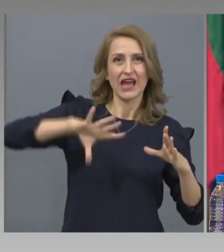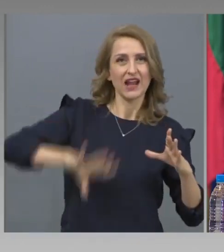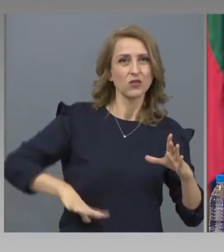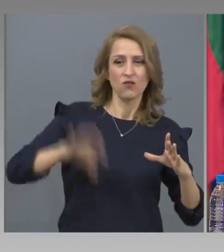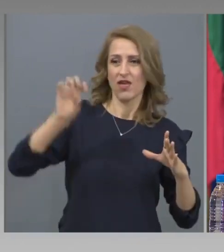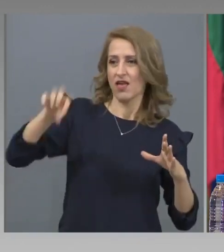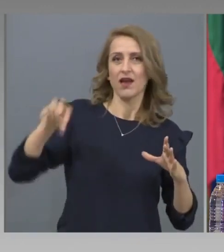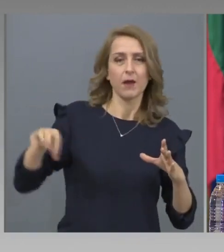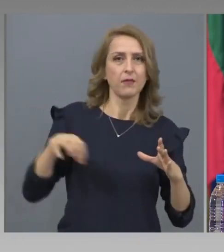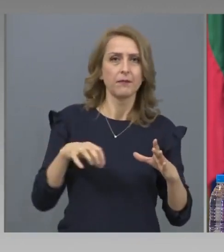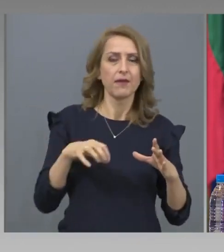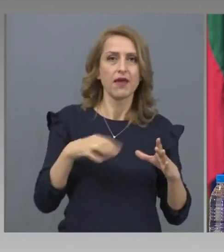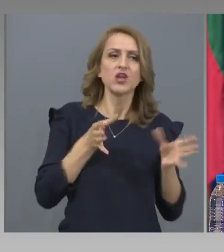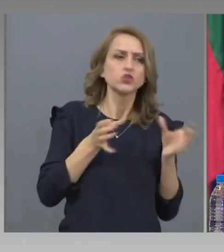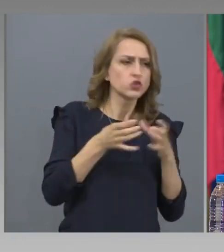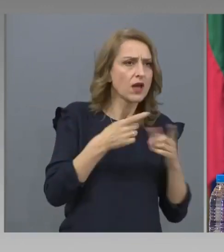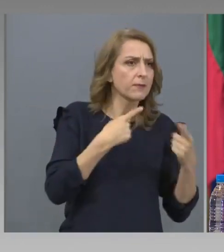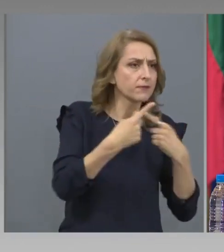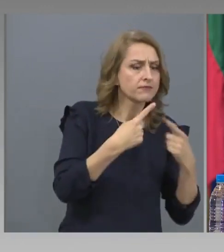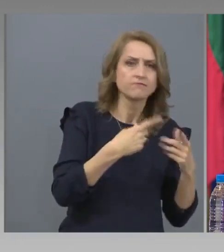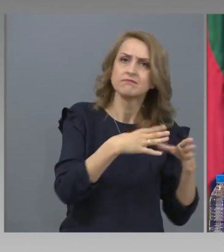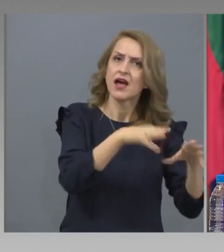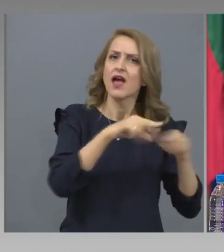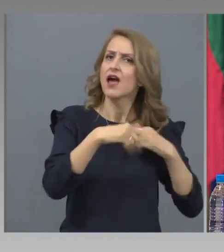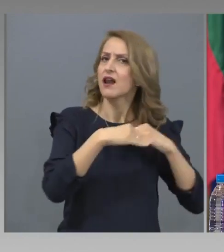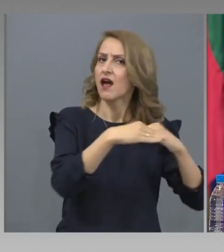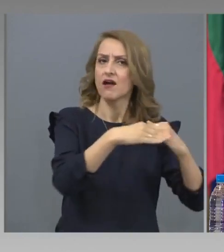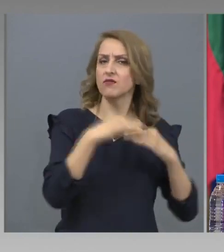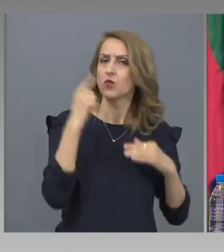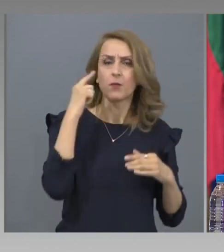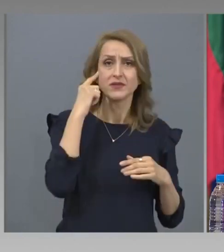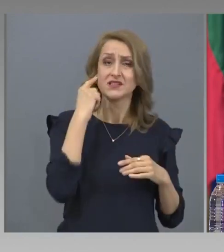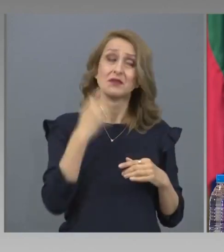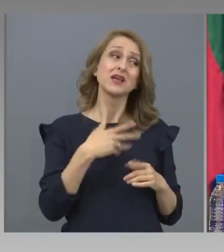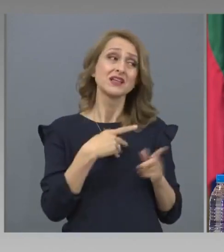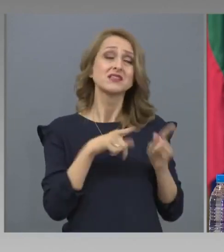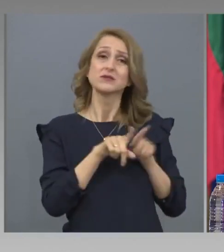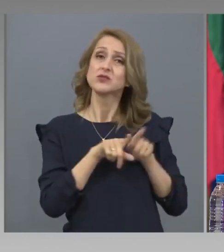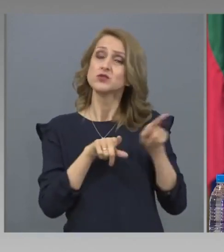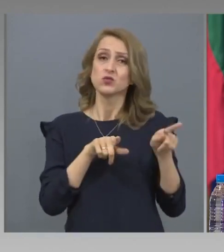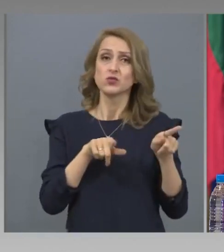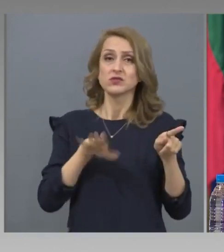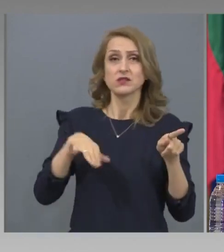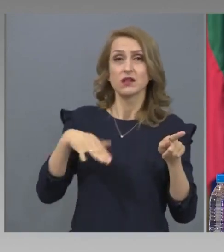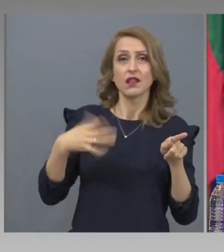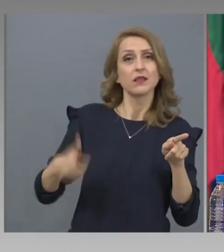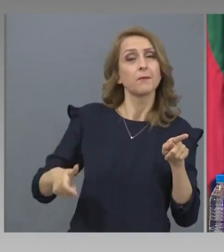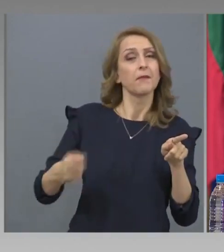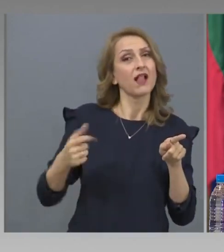И аз си ви моля след това Мутавчиски още веднъж да ги повториш само, да не кажат, че съм използвал